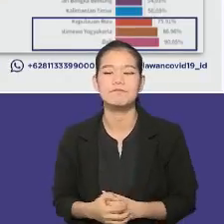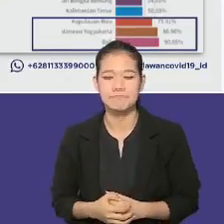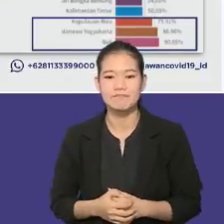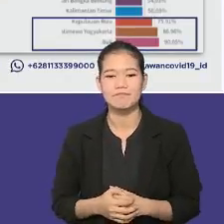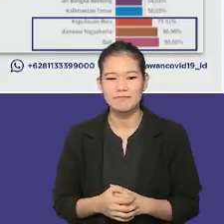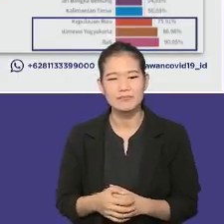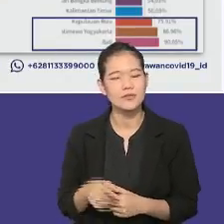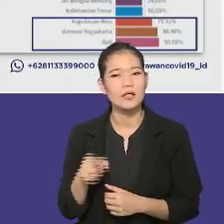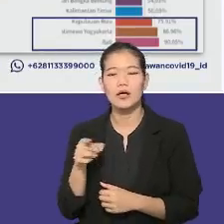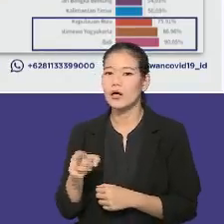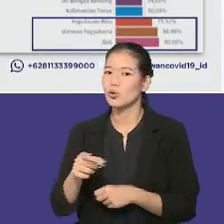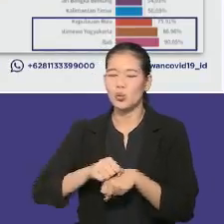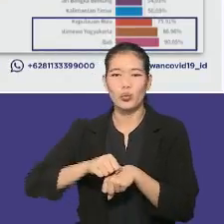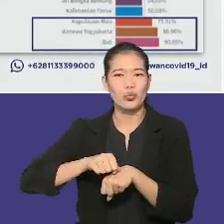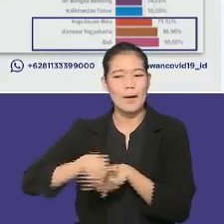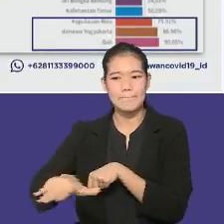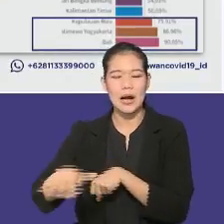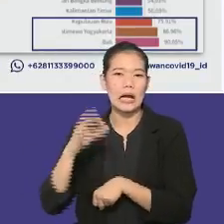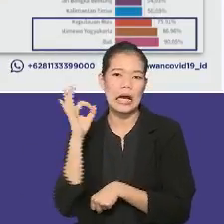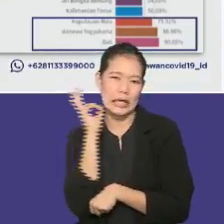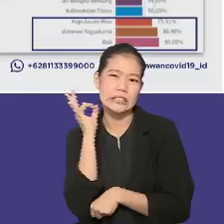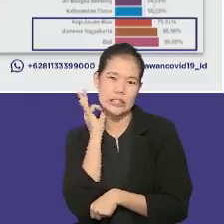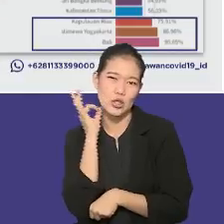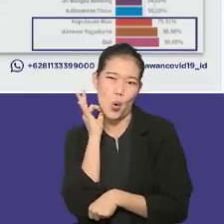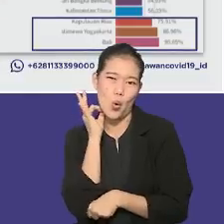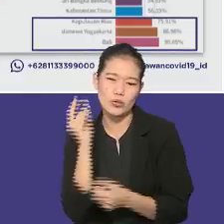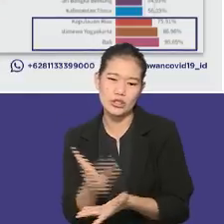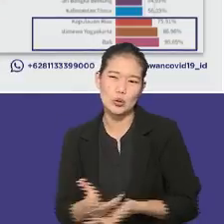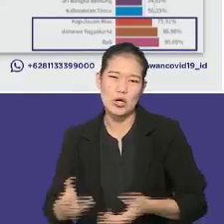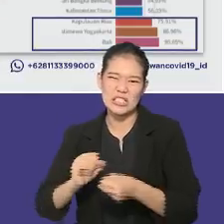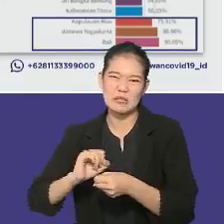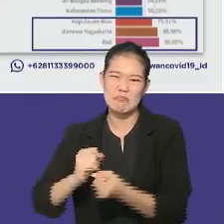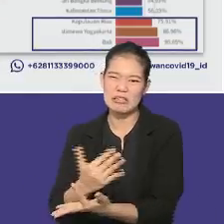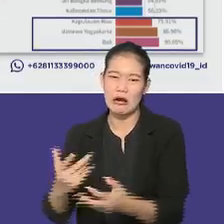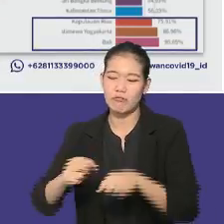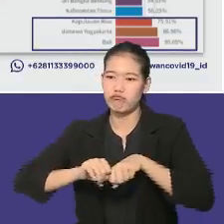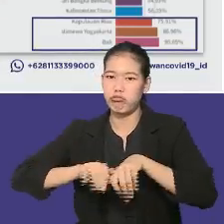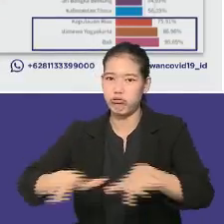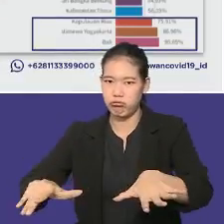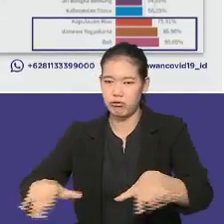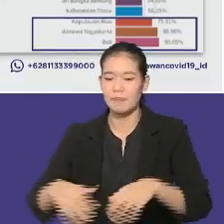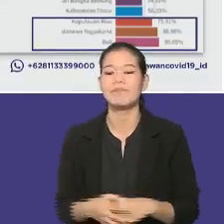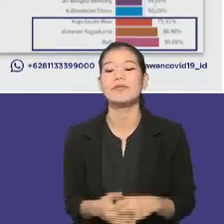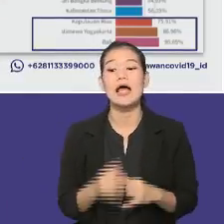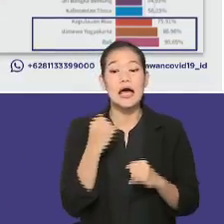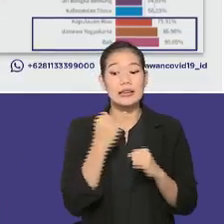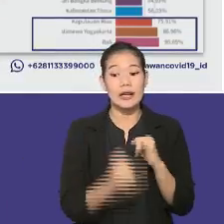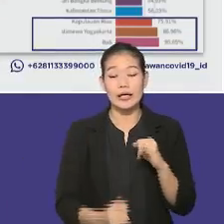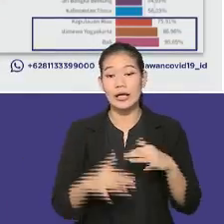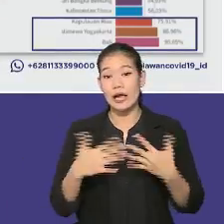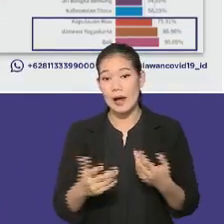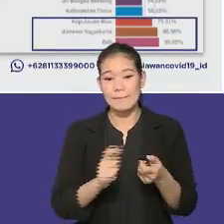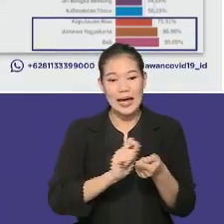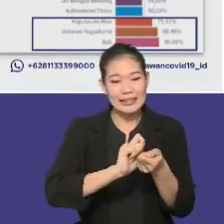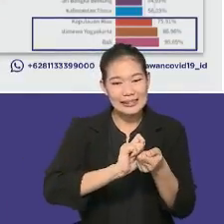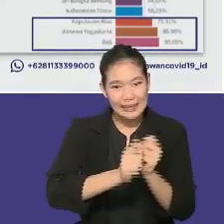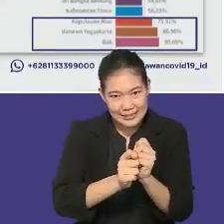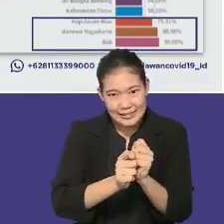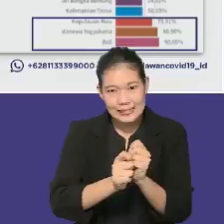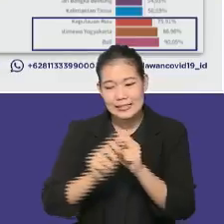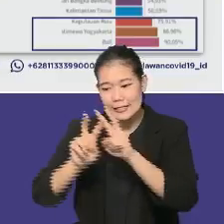Hal ini sangat berpotensi meningkatkan penularan di tengah masyarakat. Terakhir adalah testing dan